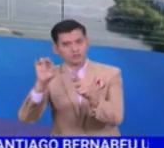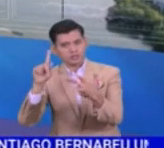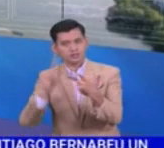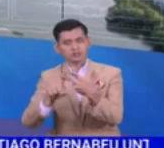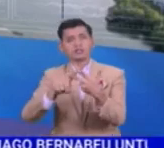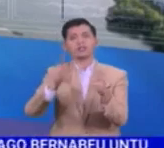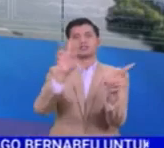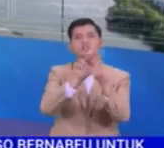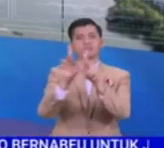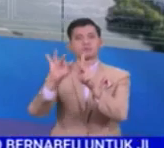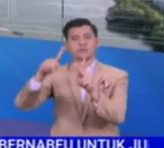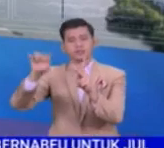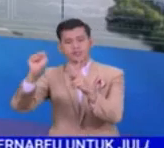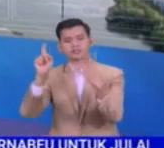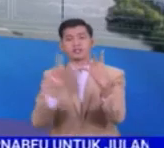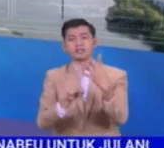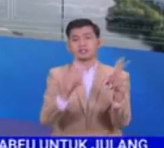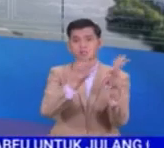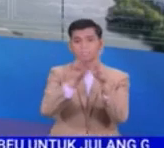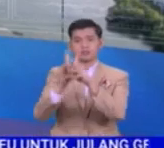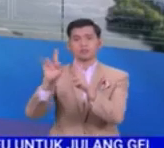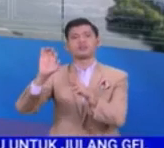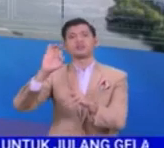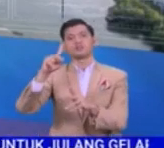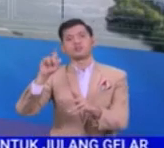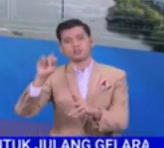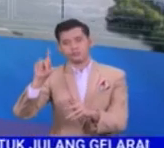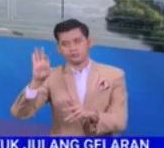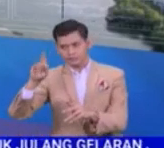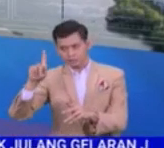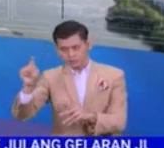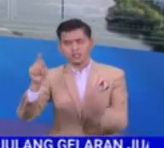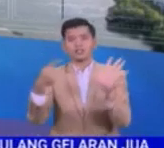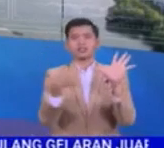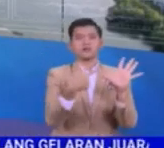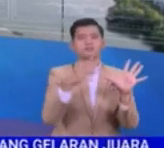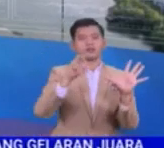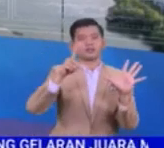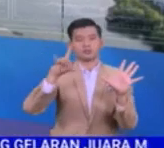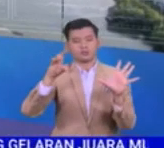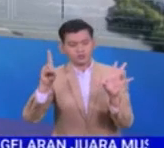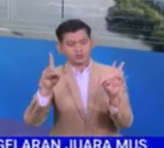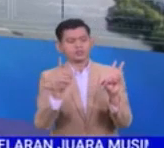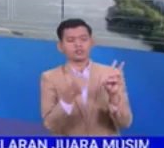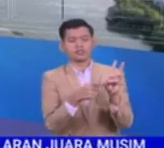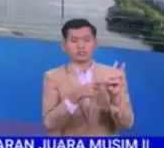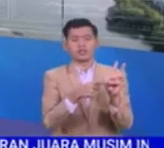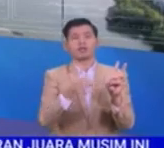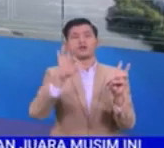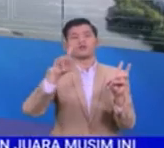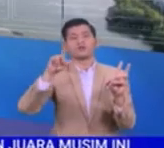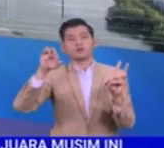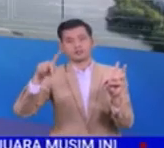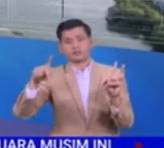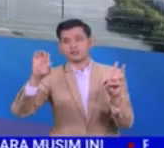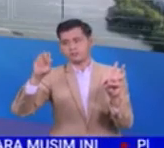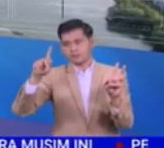Kampung Bongkol Pitas, Kampung Sempirai Kota Blut, Kampung Tandek Kota Marudu dan Kampung Pelakat